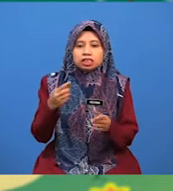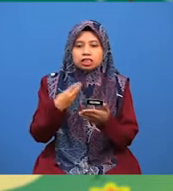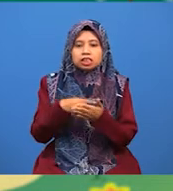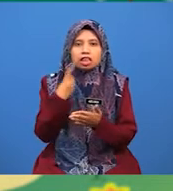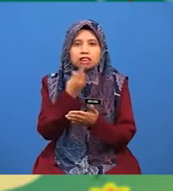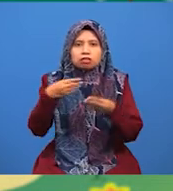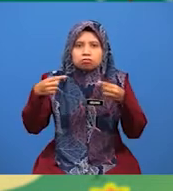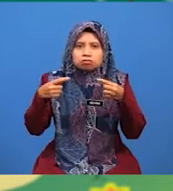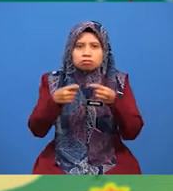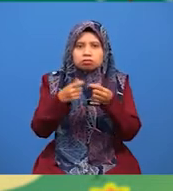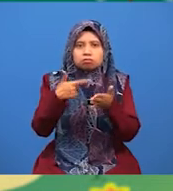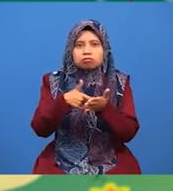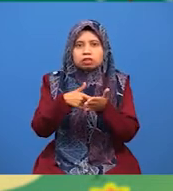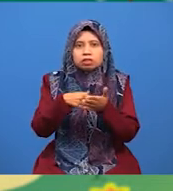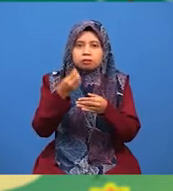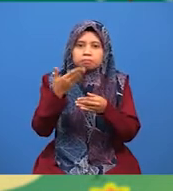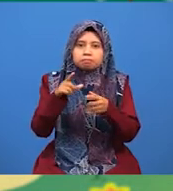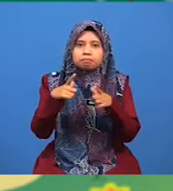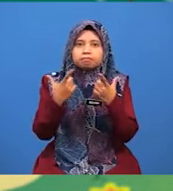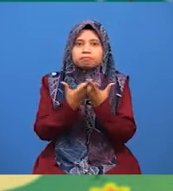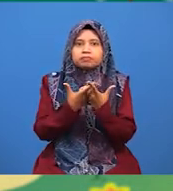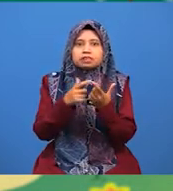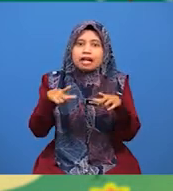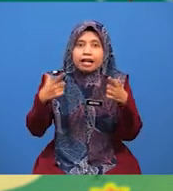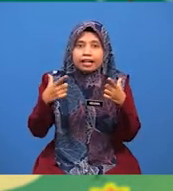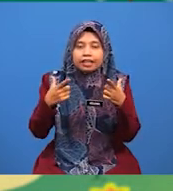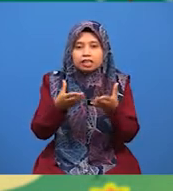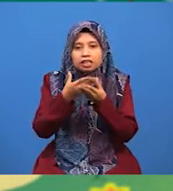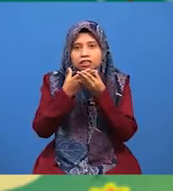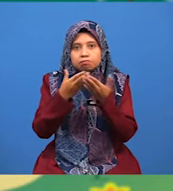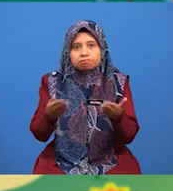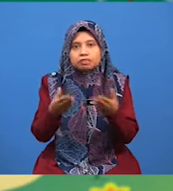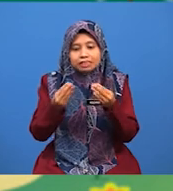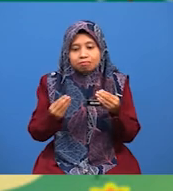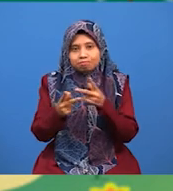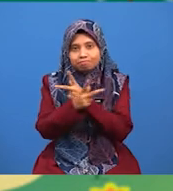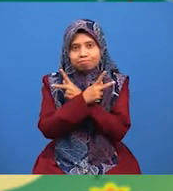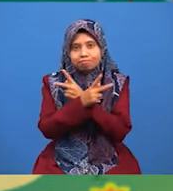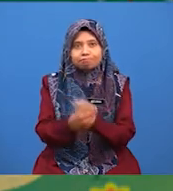lagi dalam kelas yang seterusnya. Assalamualaikum dan terima kasih.